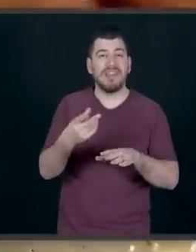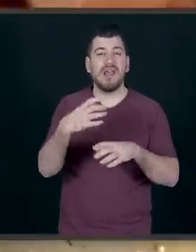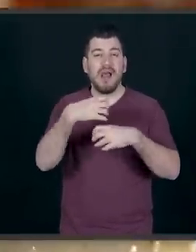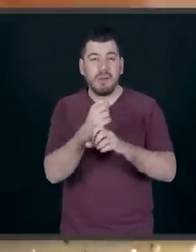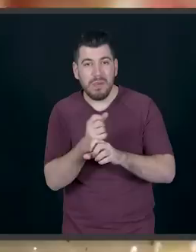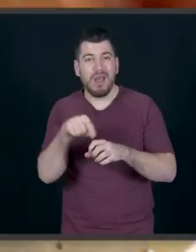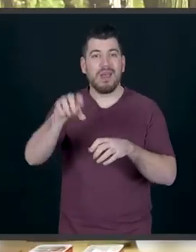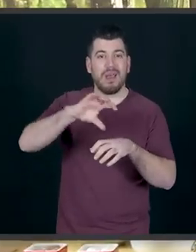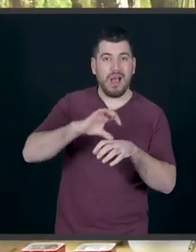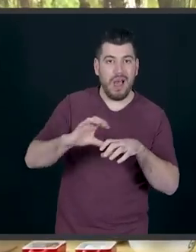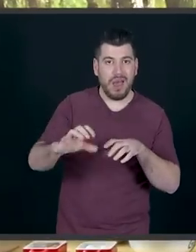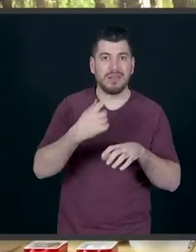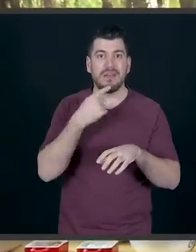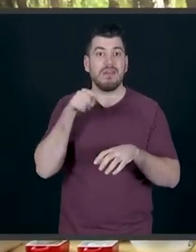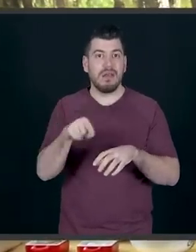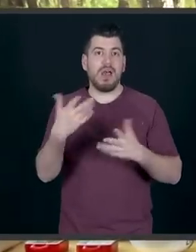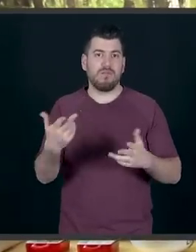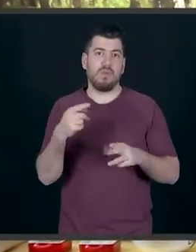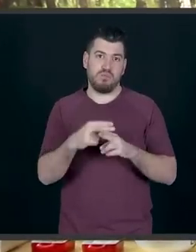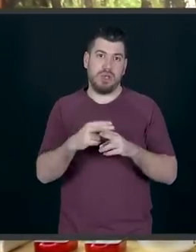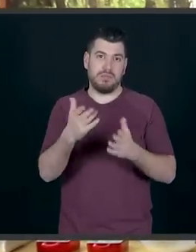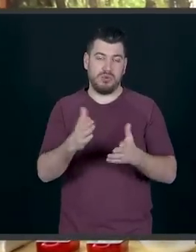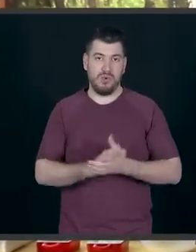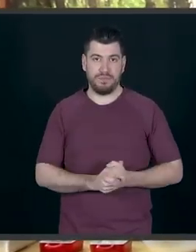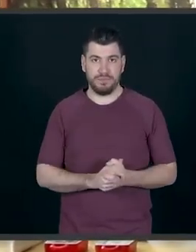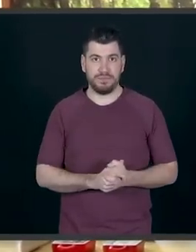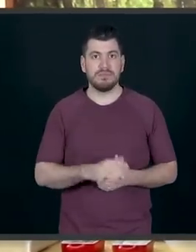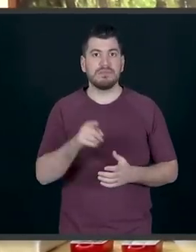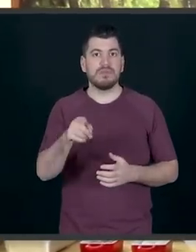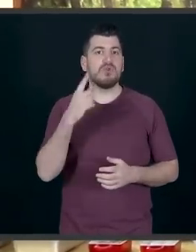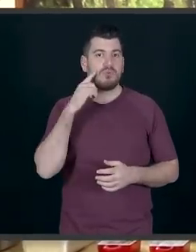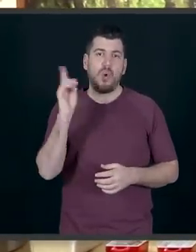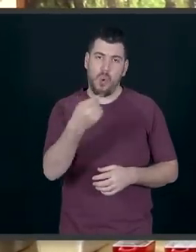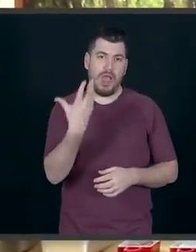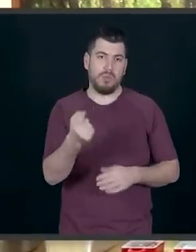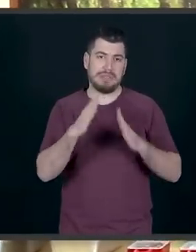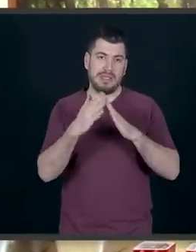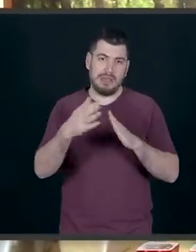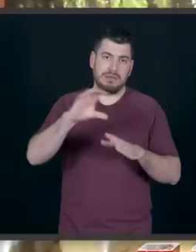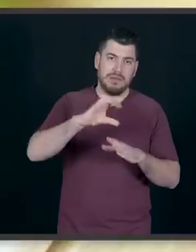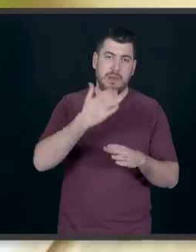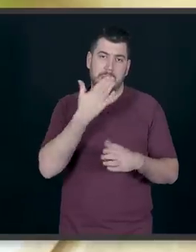έχω κάνει κάτι ιδιαίτερο, αλλά πιπέρι έχουμε όλοι σπίτι μας. Νομίζω ότι δεν είναι κάτι που λείπει.